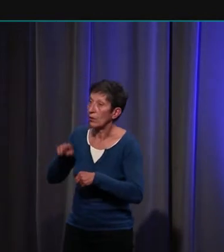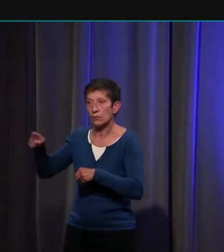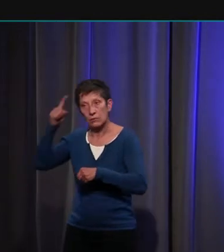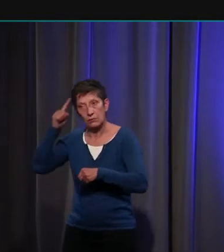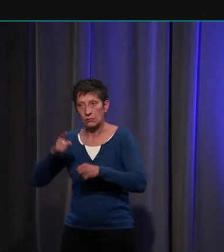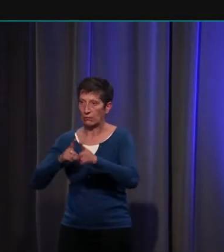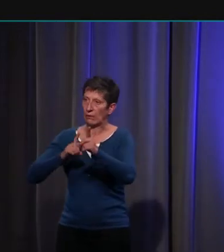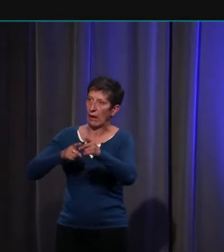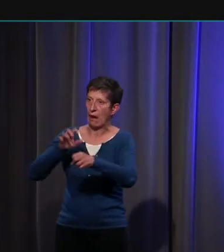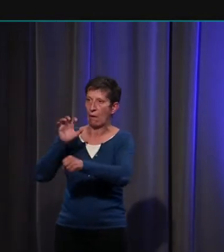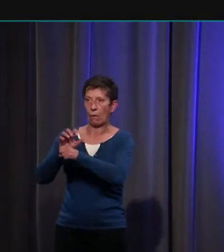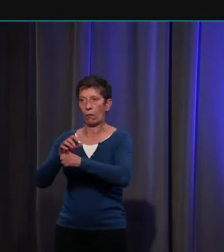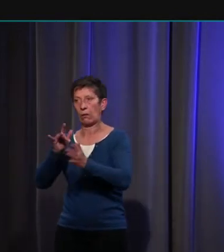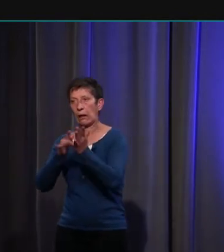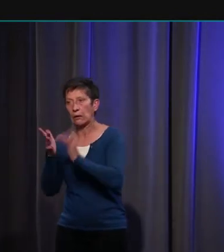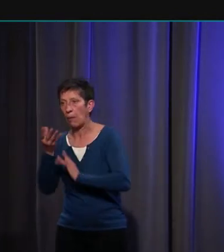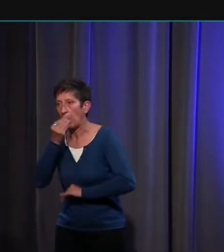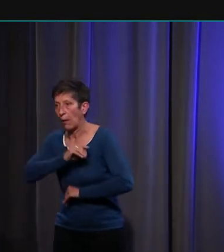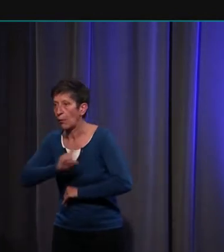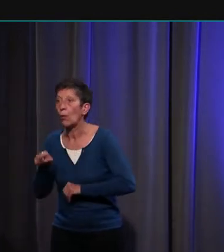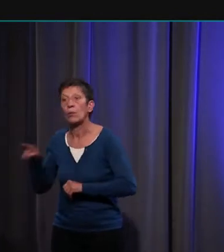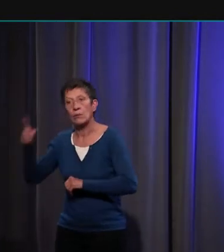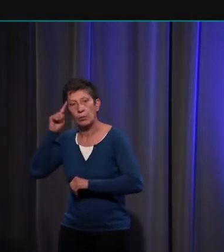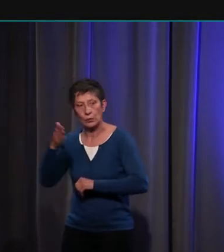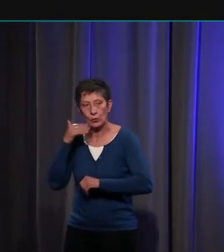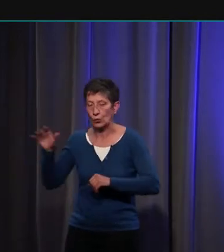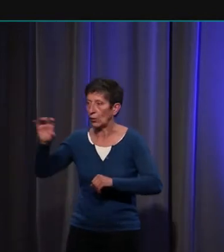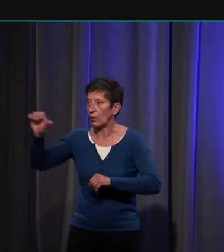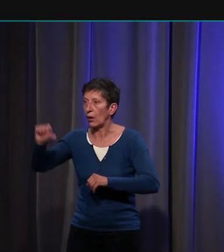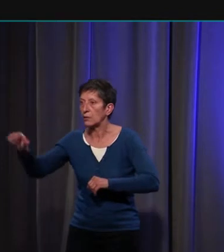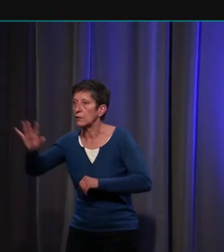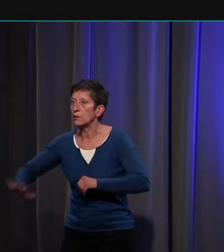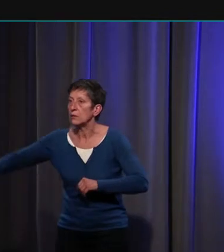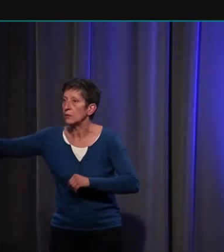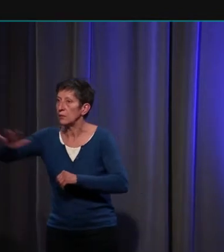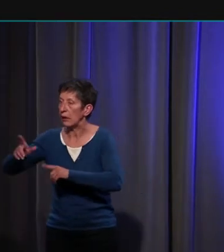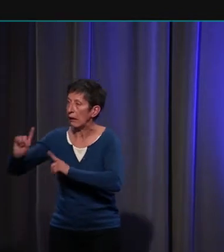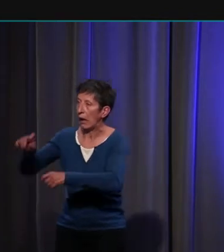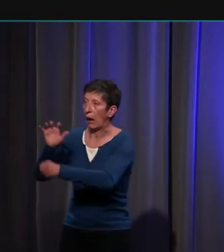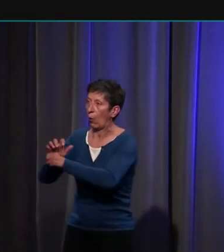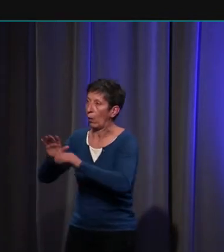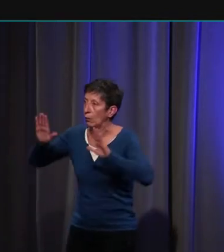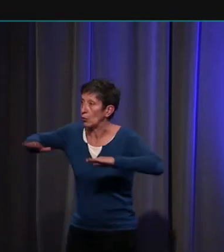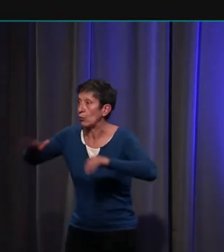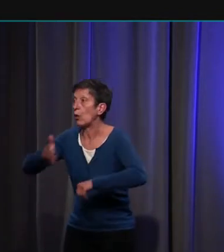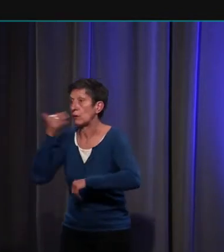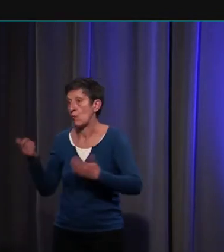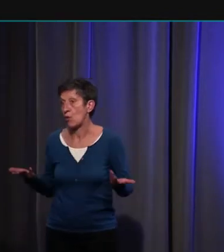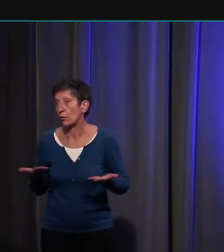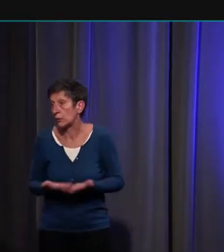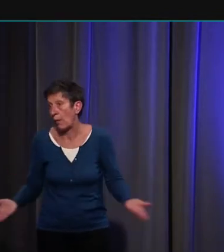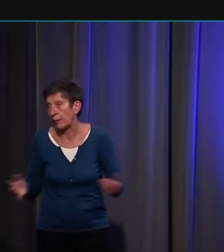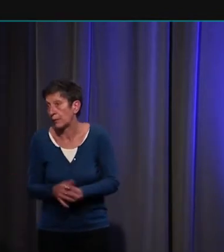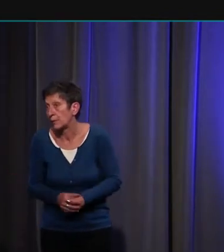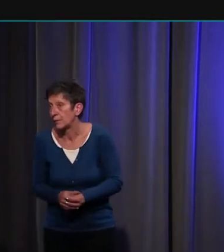ne serait ce que parce qu'il vaut mieux aller faire la guerre à lorient pour se battre contre les musulmans cc c'est pas c'est très simple donc